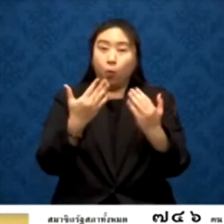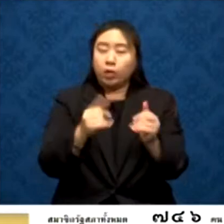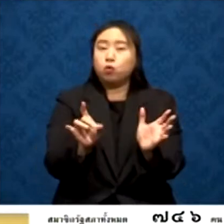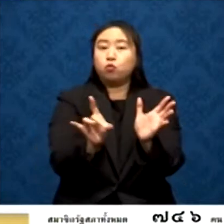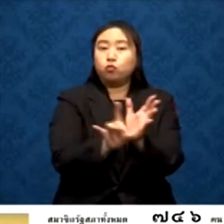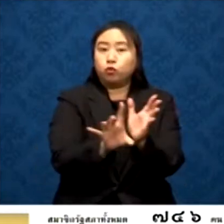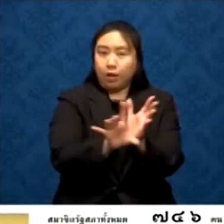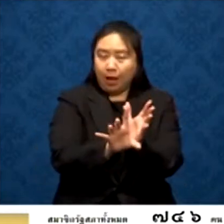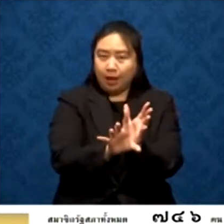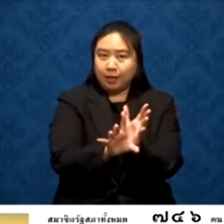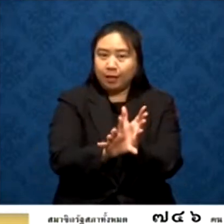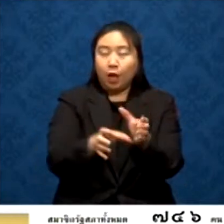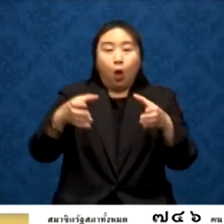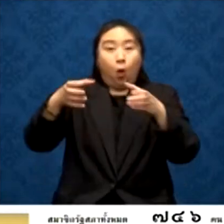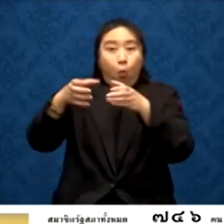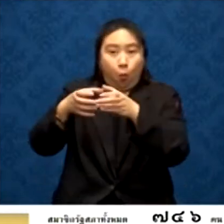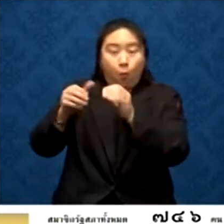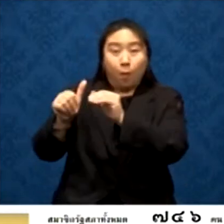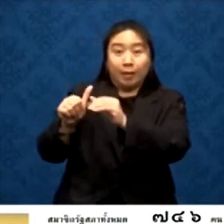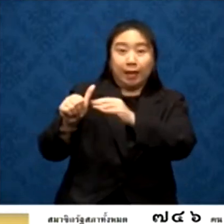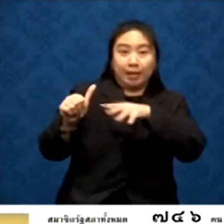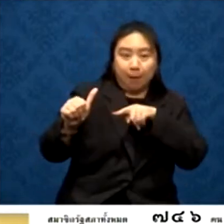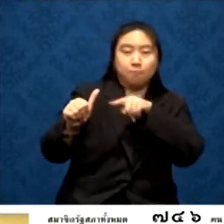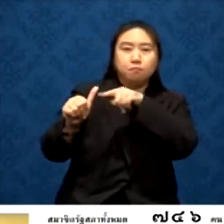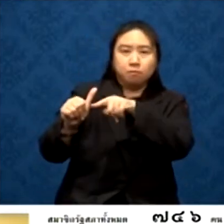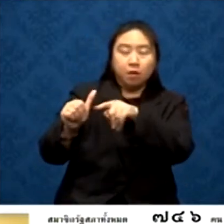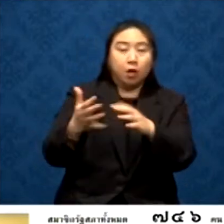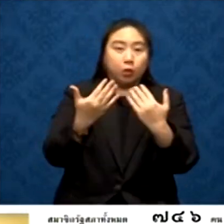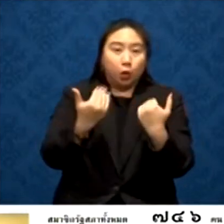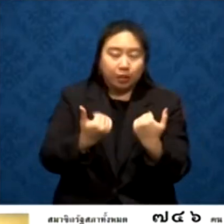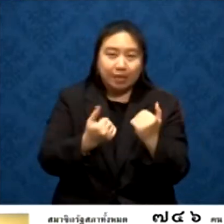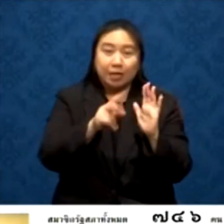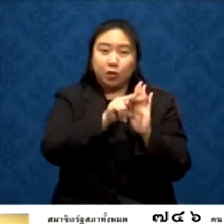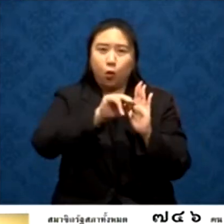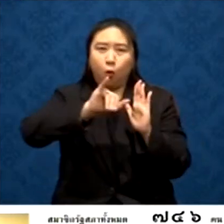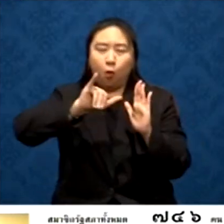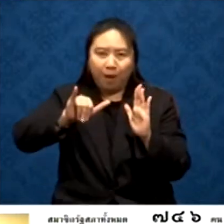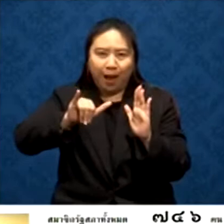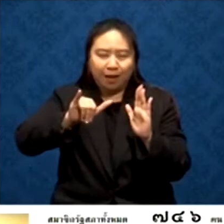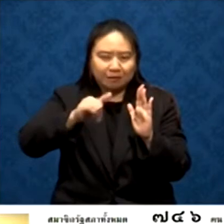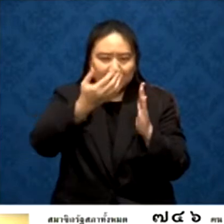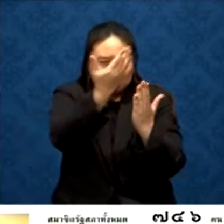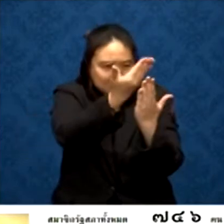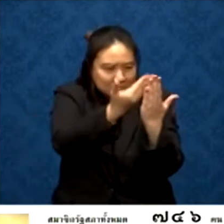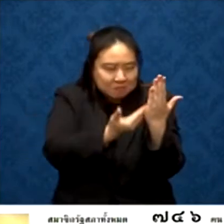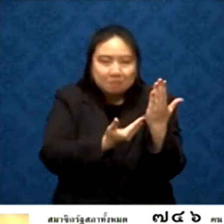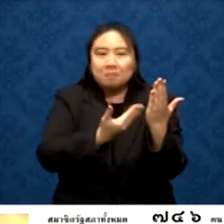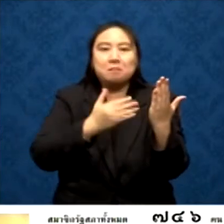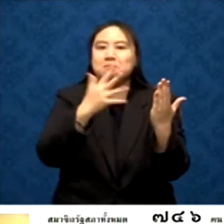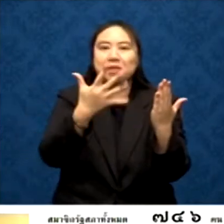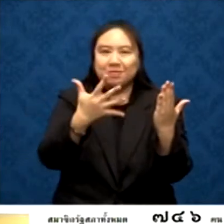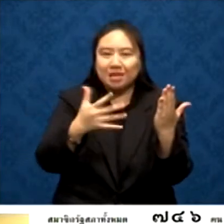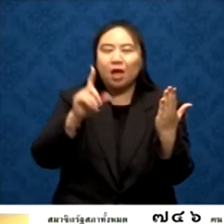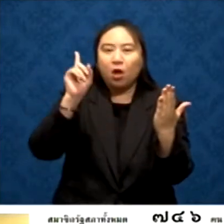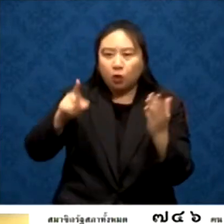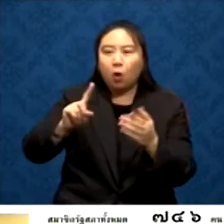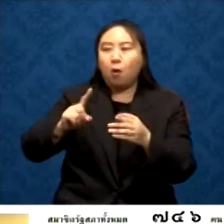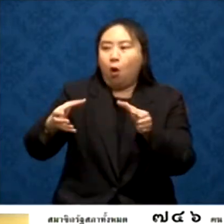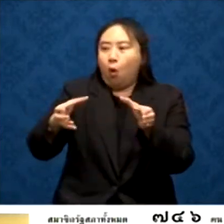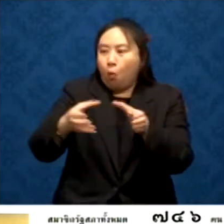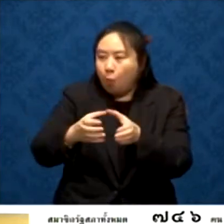ำจึงไม่เหลือนโยบายอะไรต้องให้พรรคร่วมจูงจมูกกัน